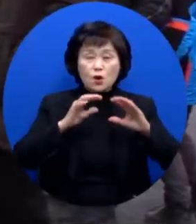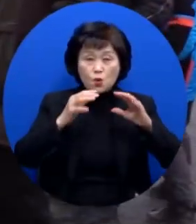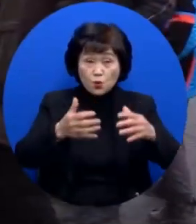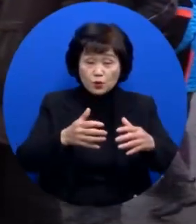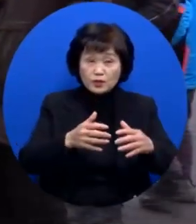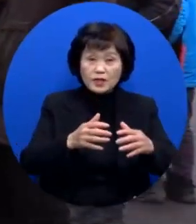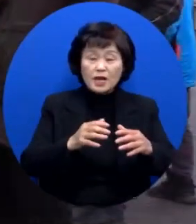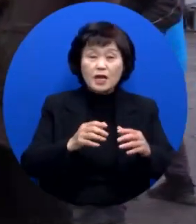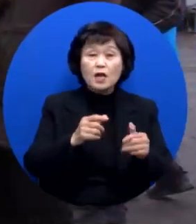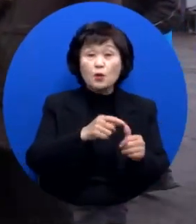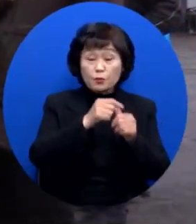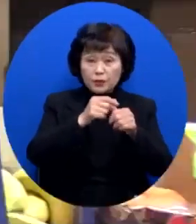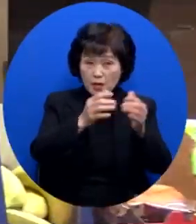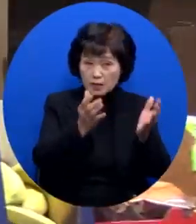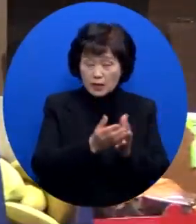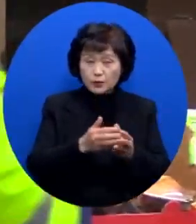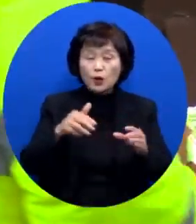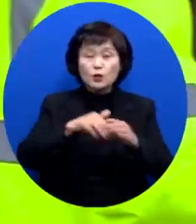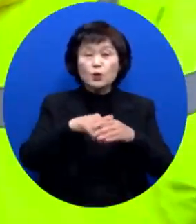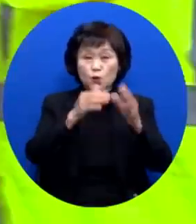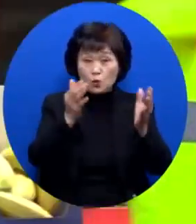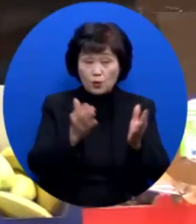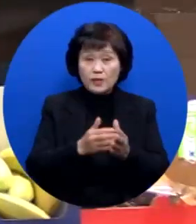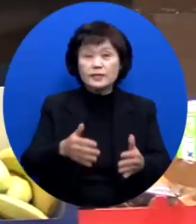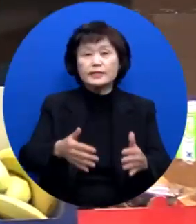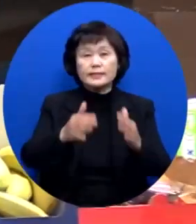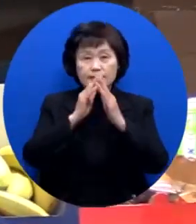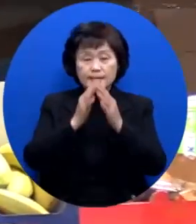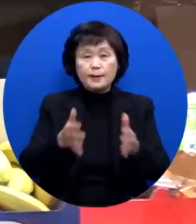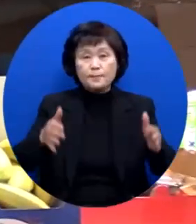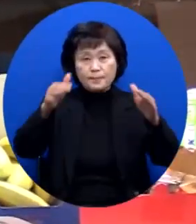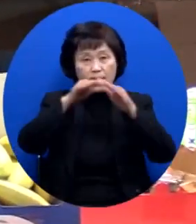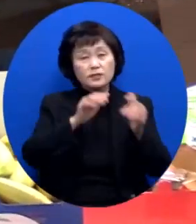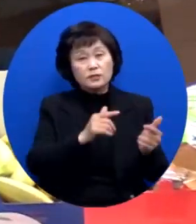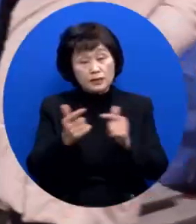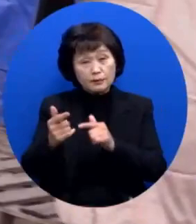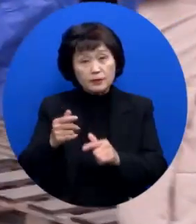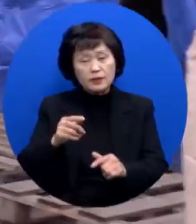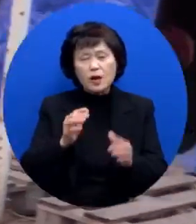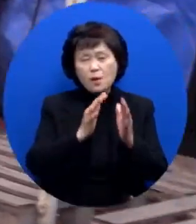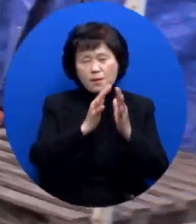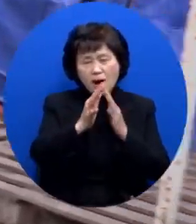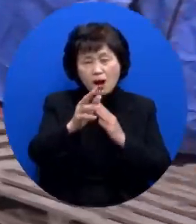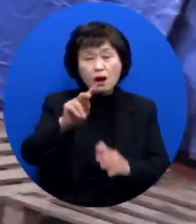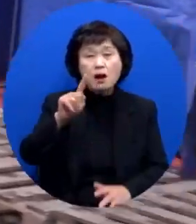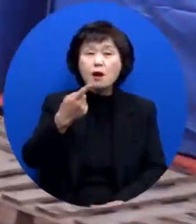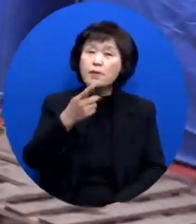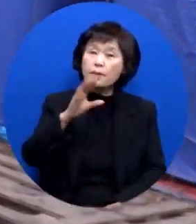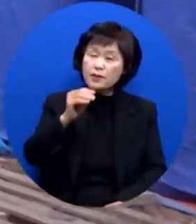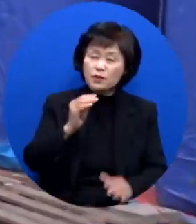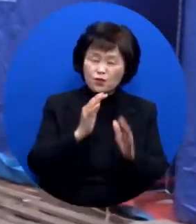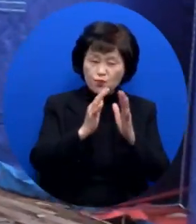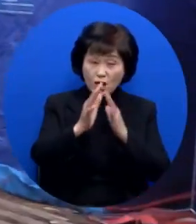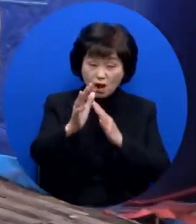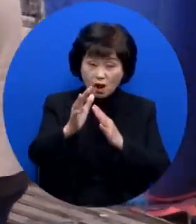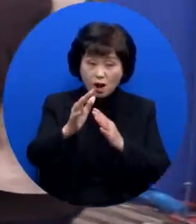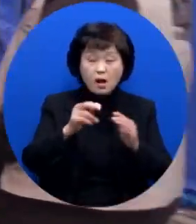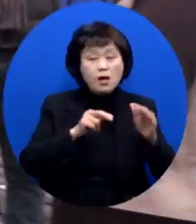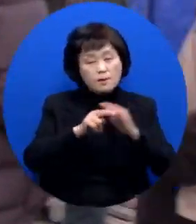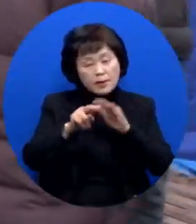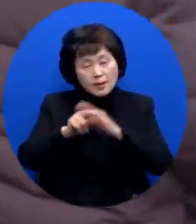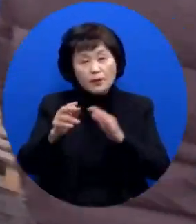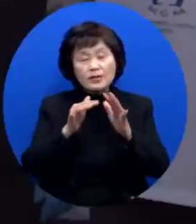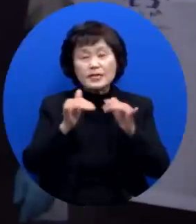지역 자선단체, 종교단체가 설치한 부스입니다. 100m 이상 줄지은 캠프들이 피난 행렬을 맞이합니다.